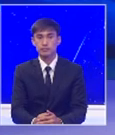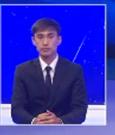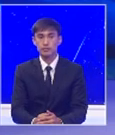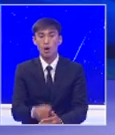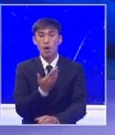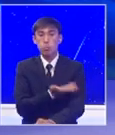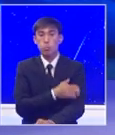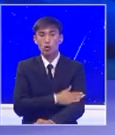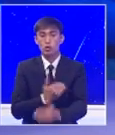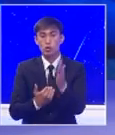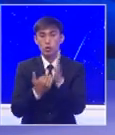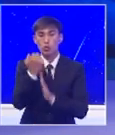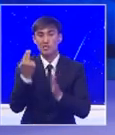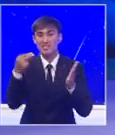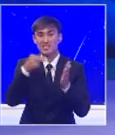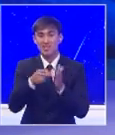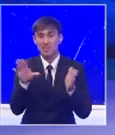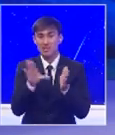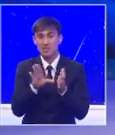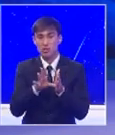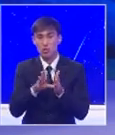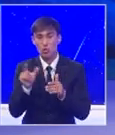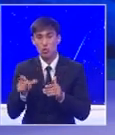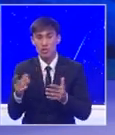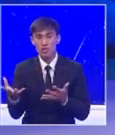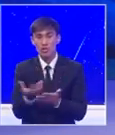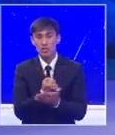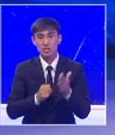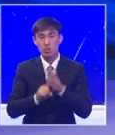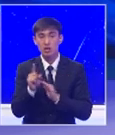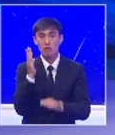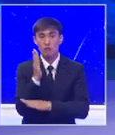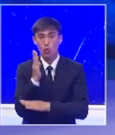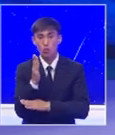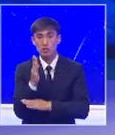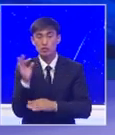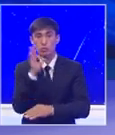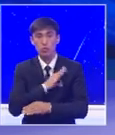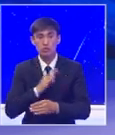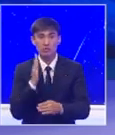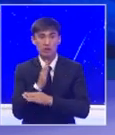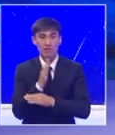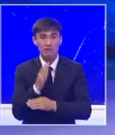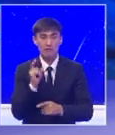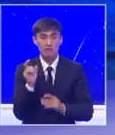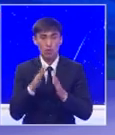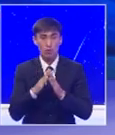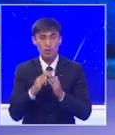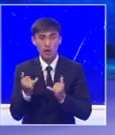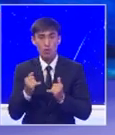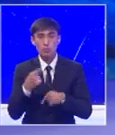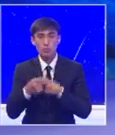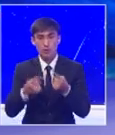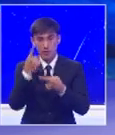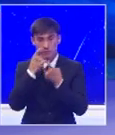В Польше из-за роста цен на энергоносители люди начали собирать в лесу хворост и использовать дрова в хозяйстве. После того, как Варшава